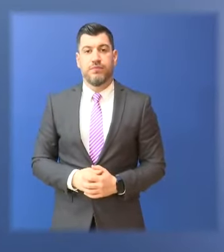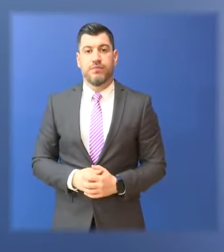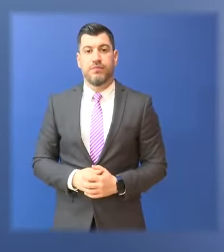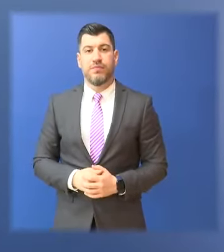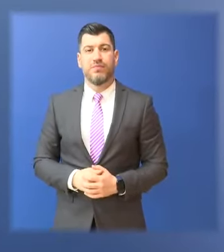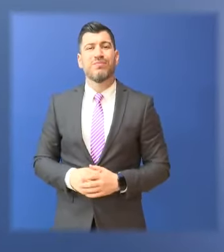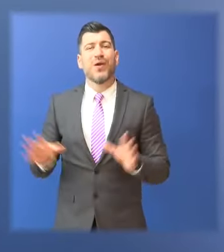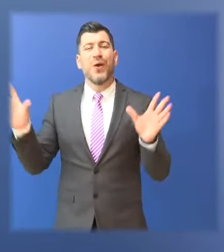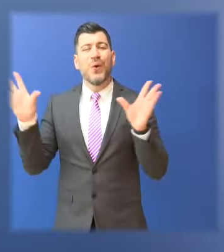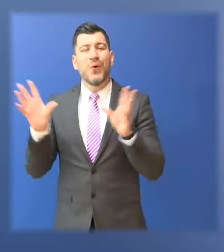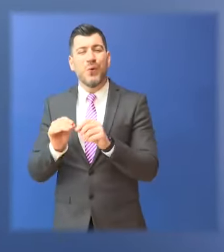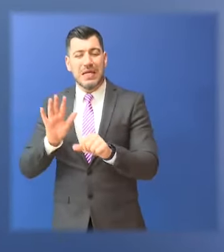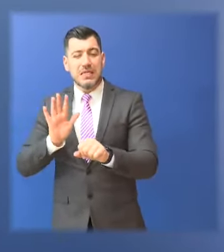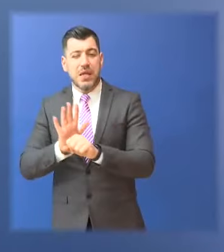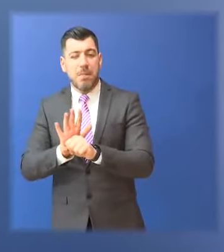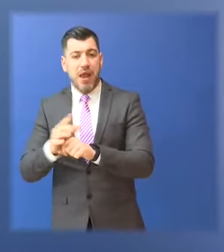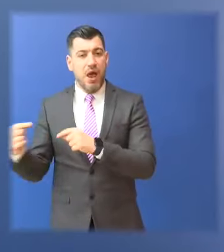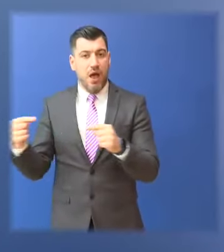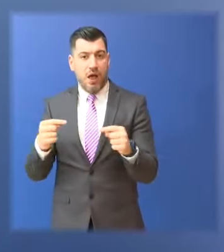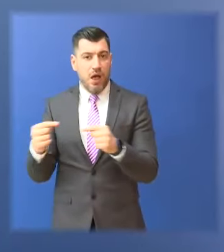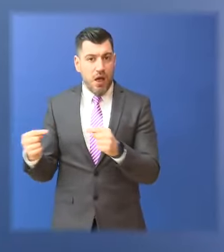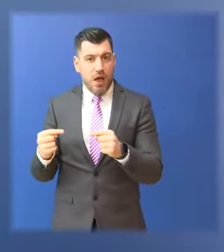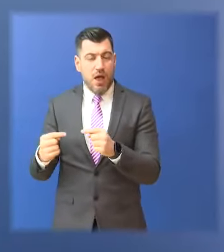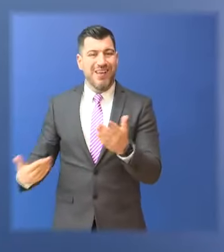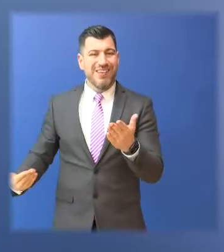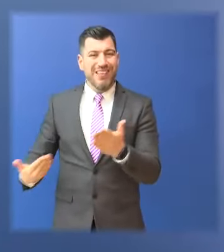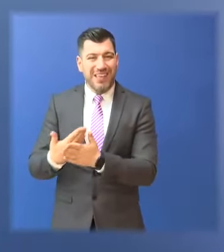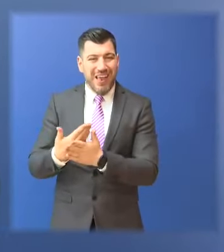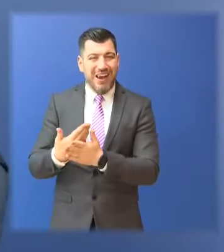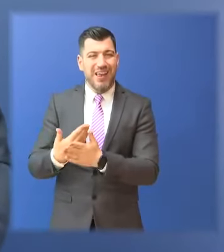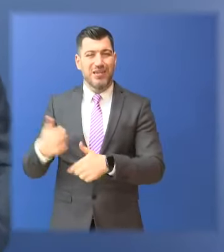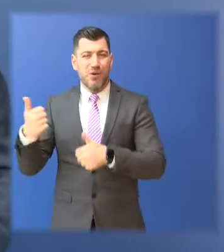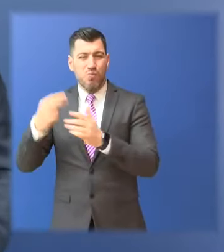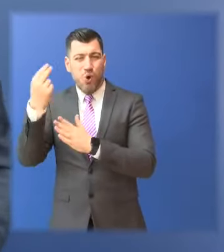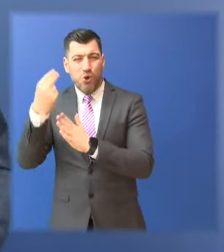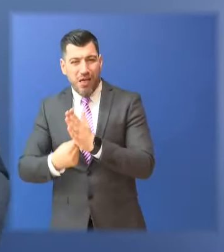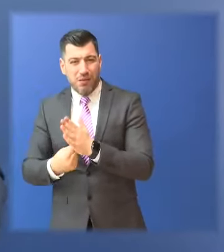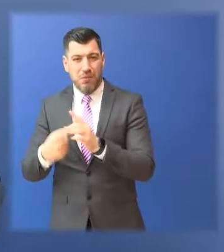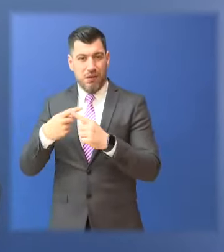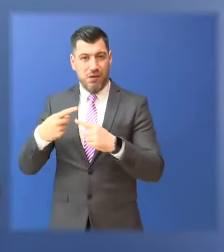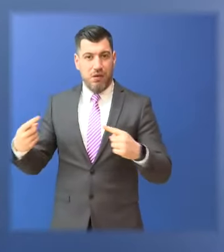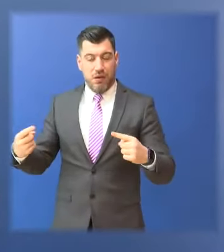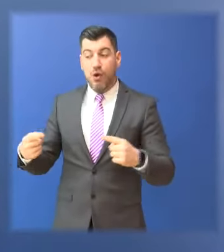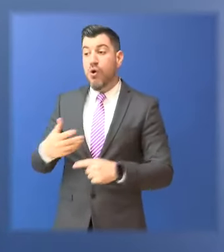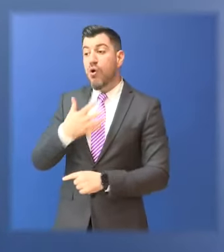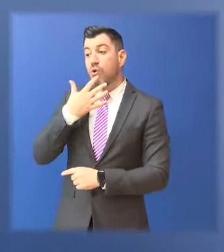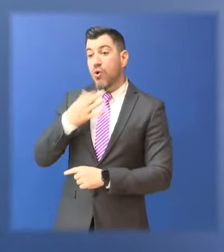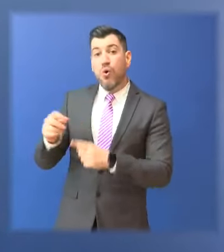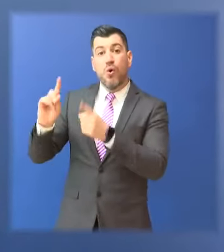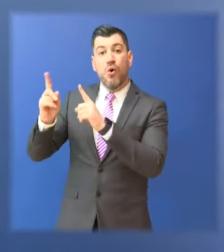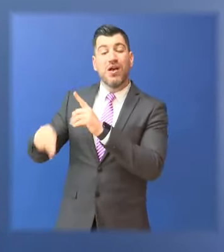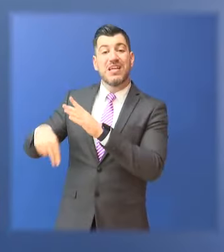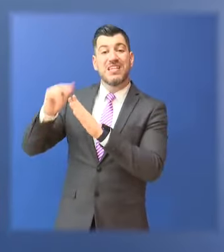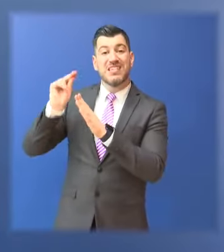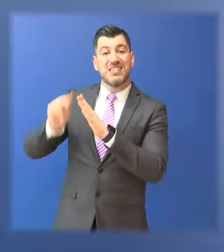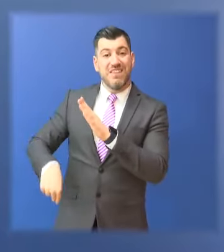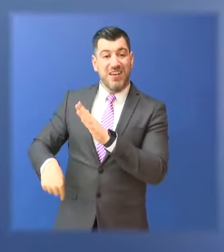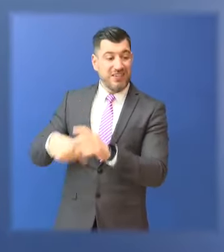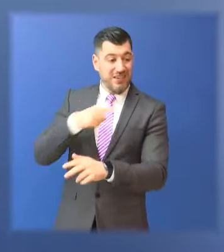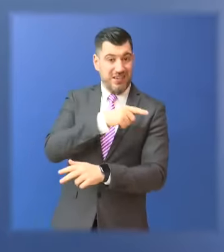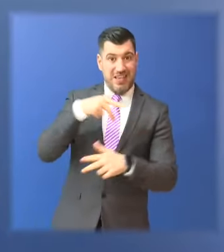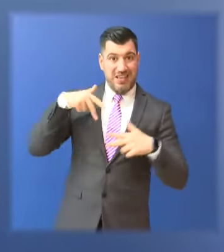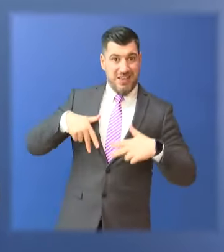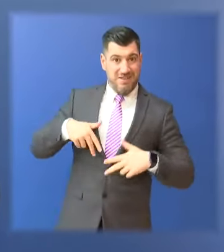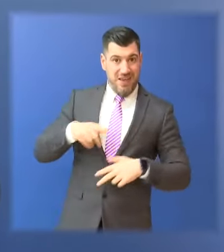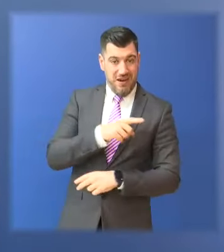αλλίωσης αγώνων, των στημένων παιχνιδιών και των καταγγελιών που υπάρχουν, λόγω της σύμβασης που έχει υπογράψει η κυβέρνηση, υπάρχει πλέον